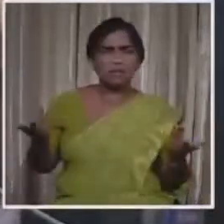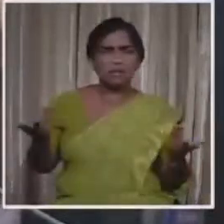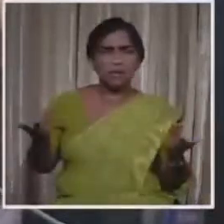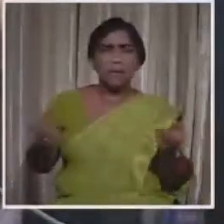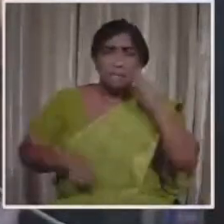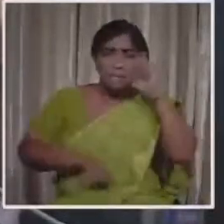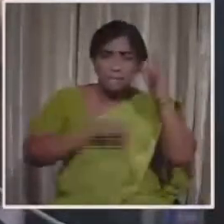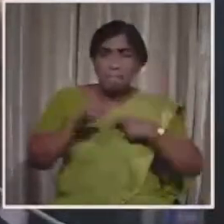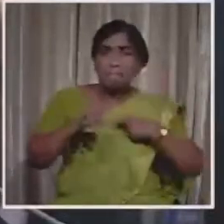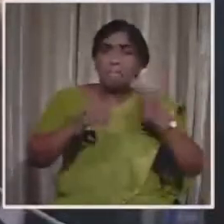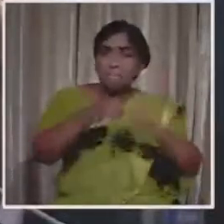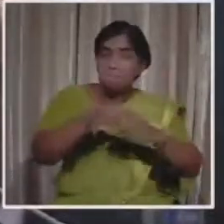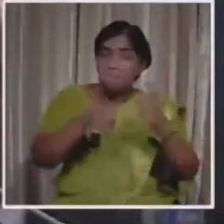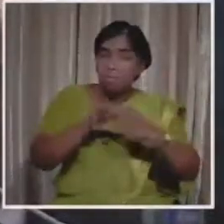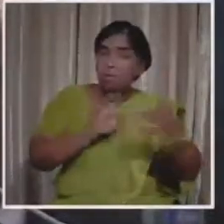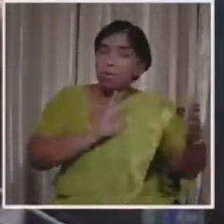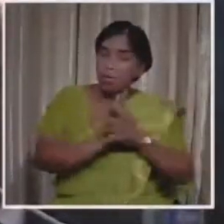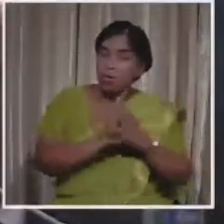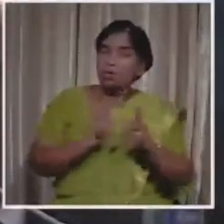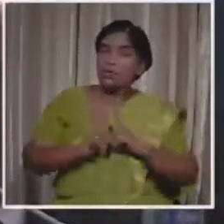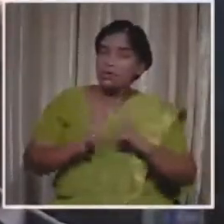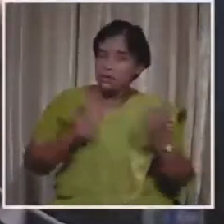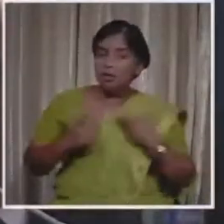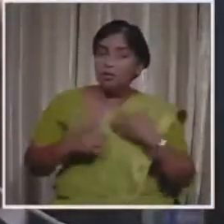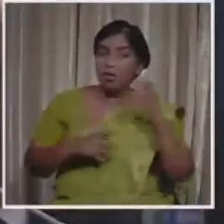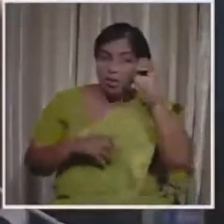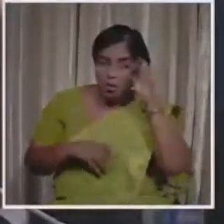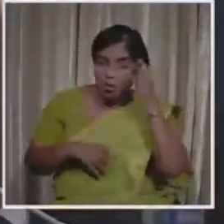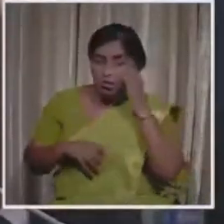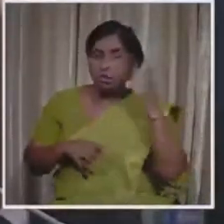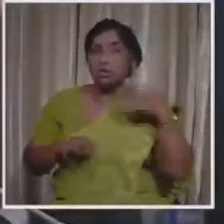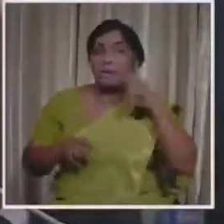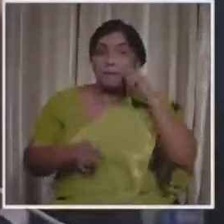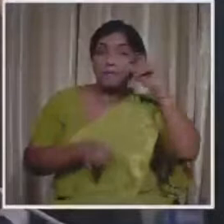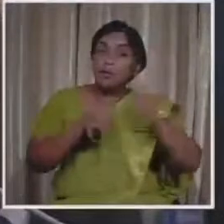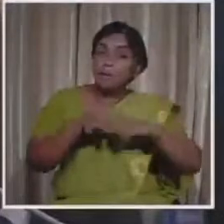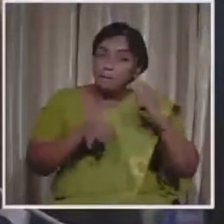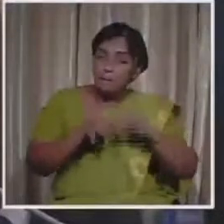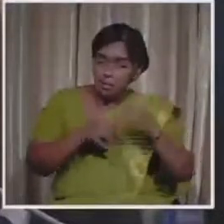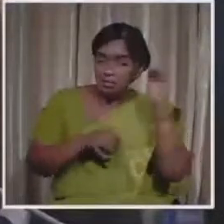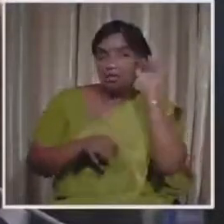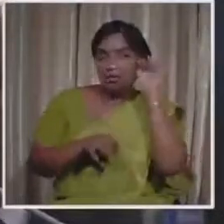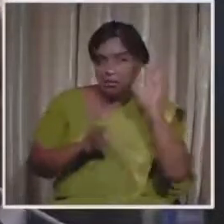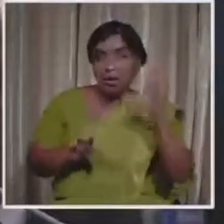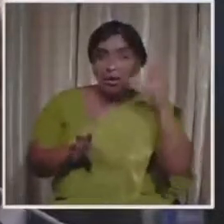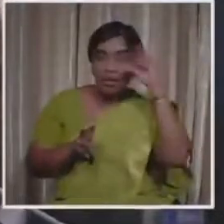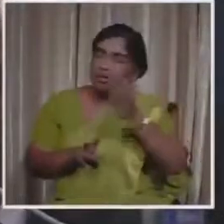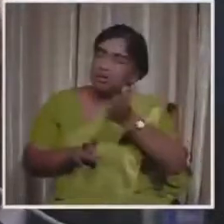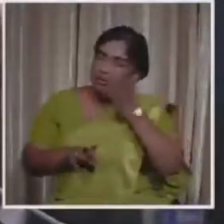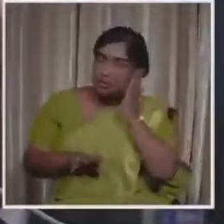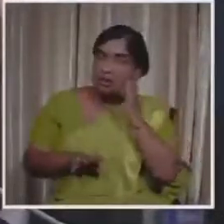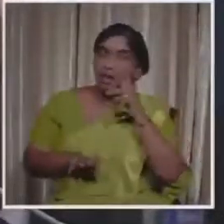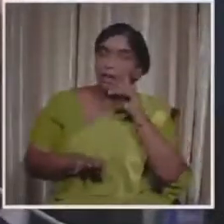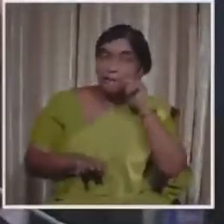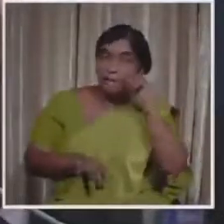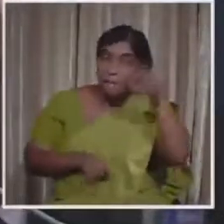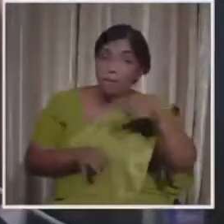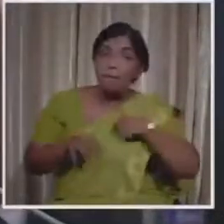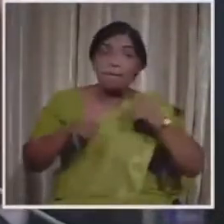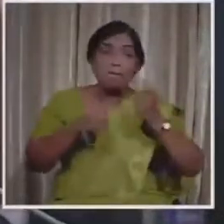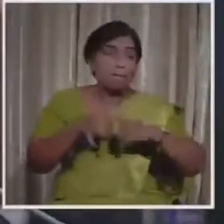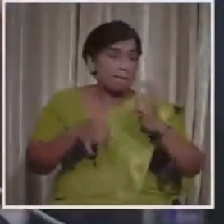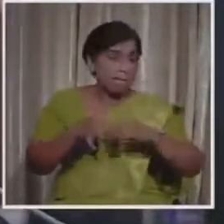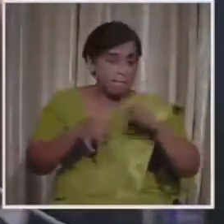मिनसु प्रश्न जीवत् मिनसु अभी उदय डहर मिनसु प्रश्न अभी रेट निदा मिनसु